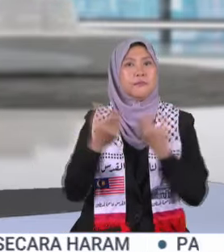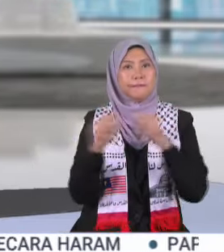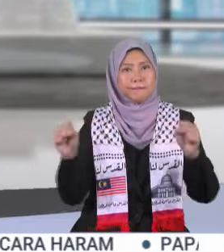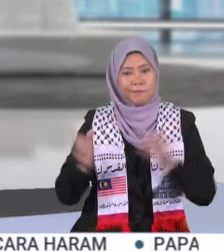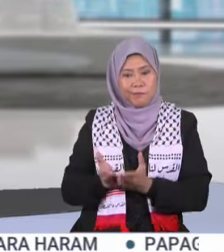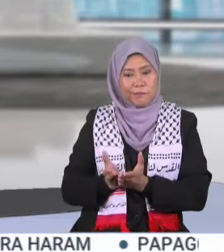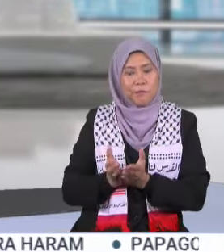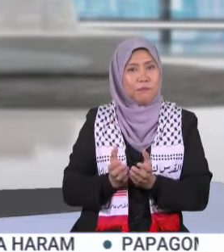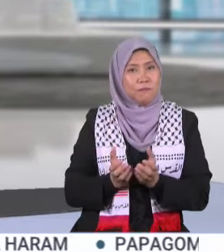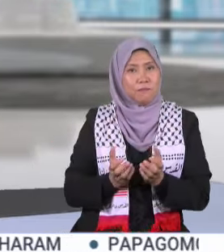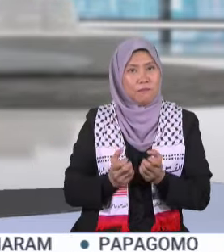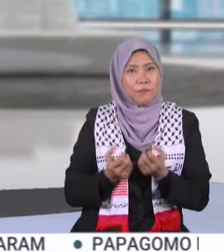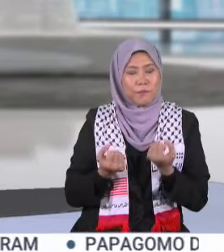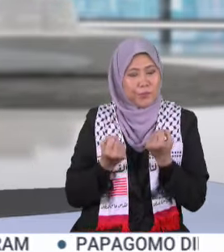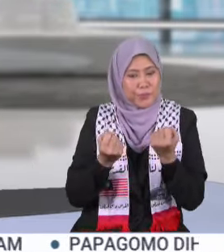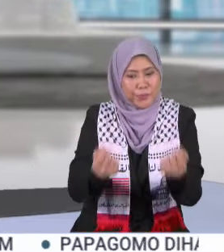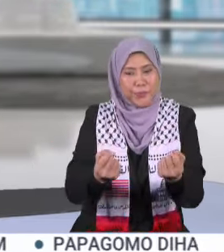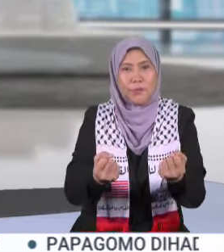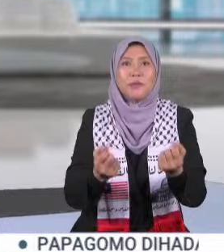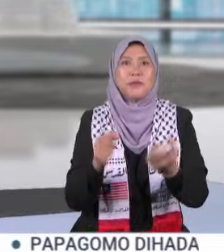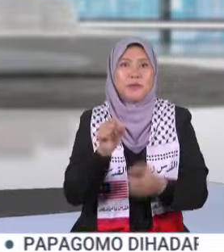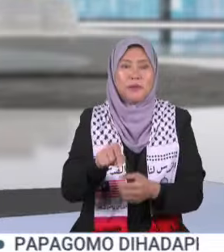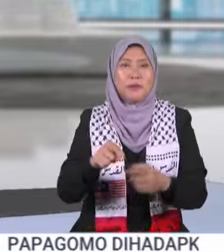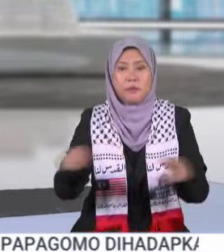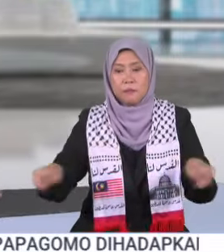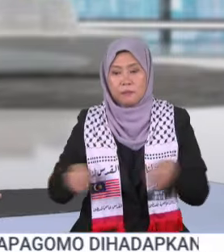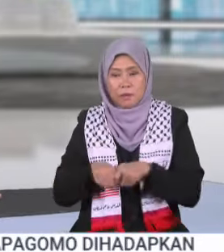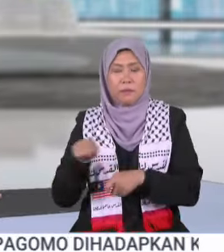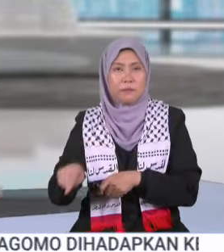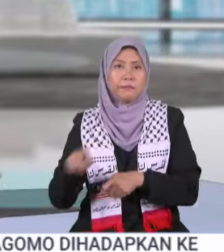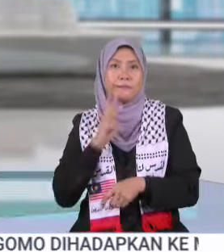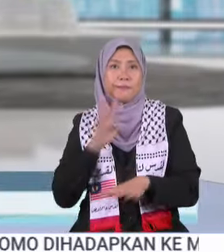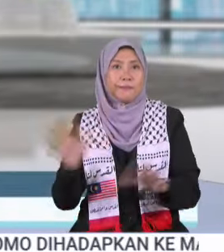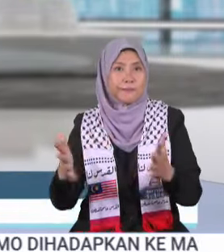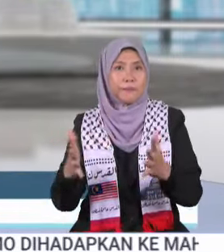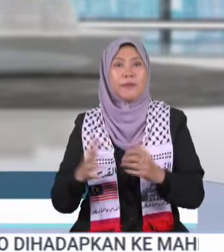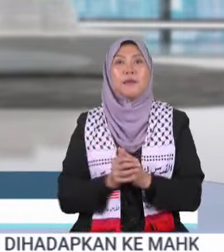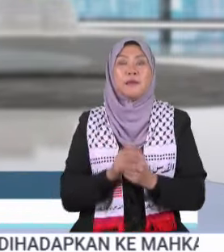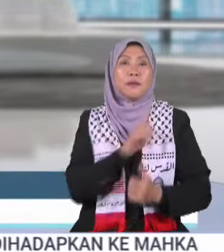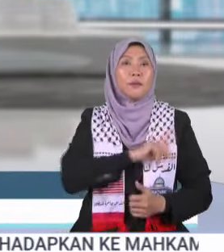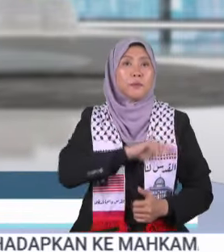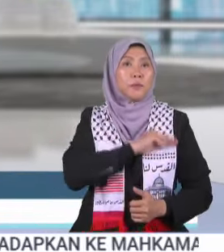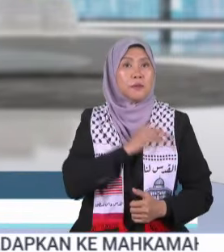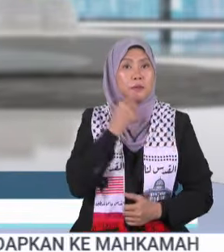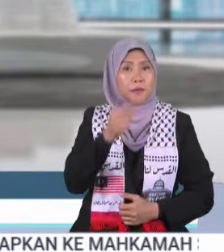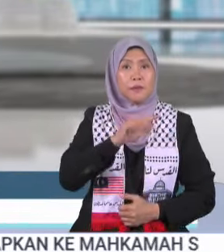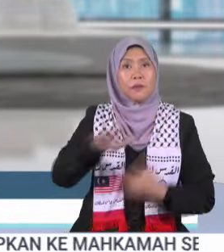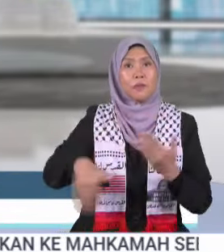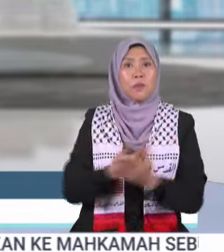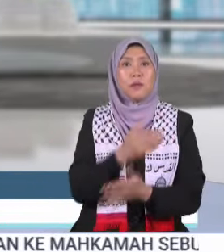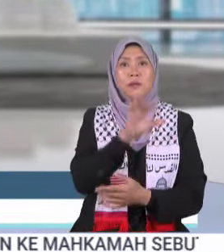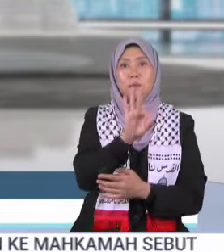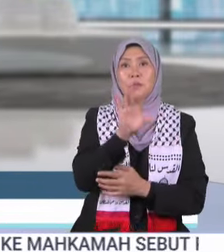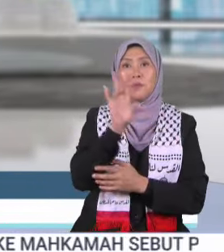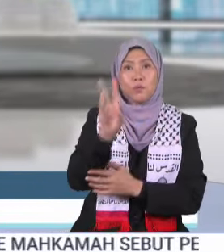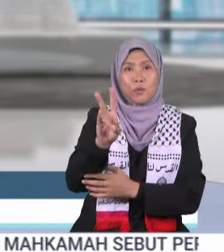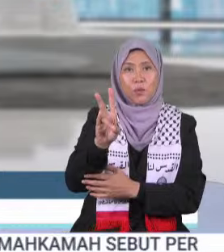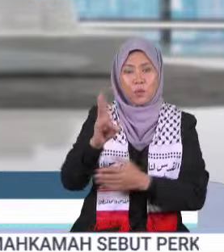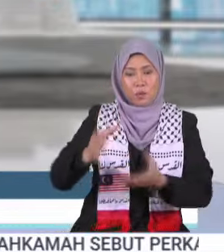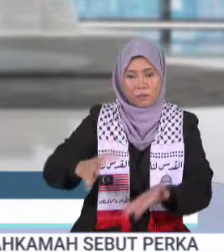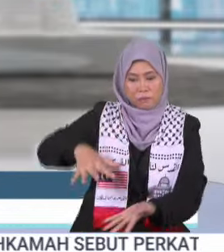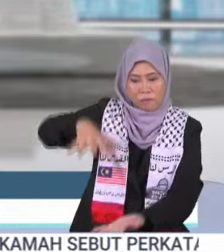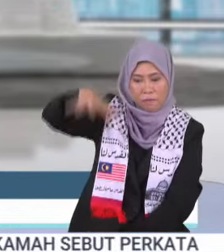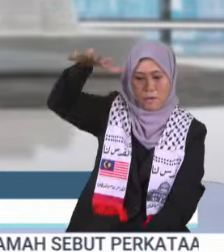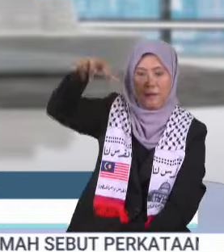digerakkan kepada penduduk terjejas ketua menteri Pulau Pinang CH Ku berkata kesemua tangki termasuk 97 tangki statik telah